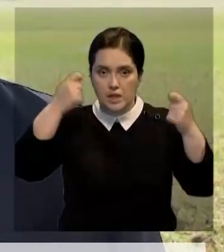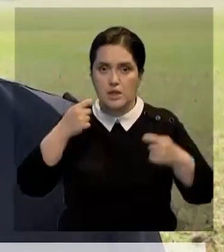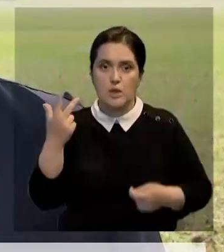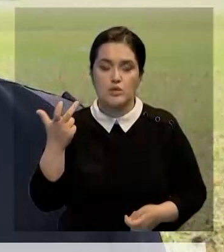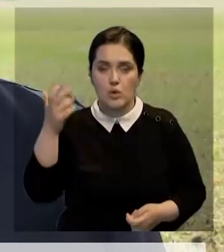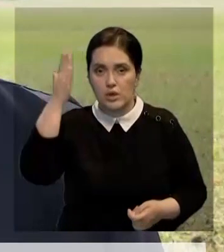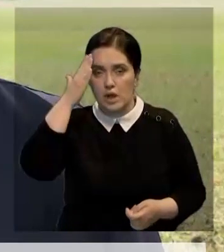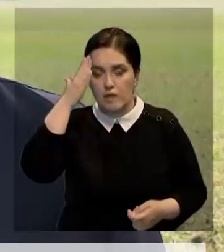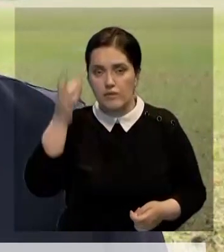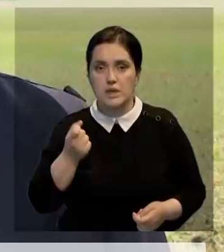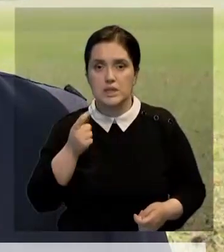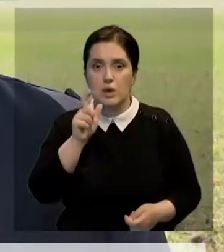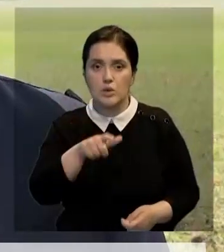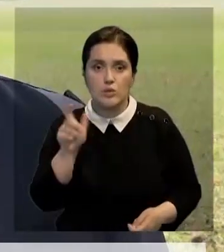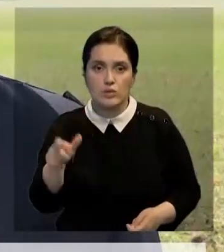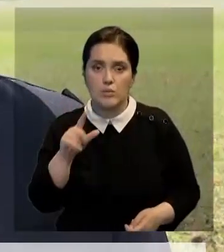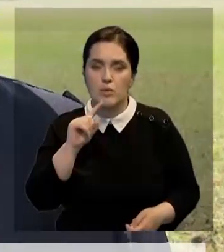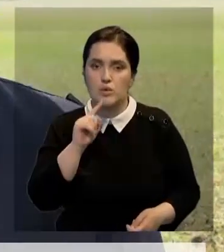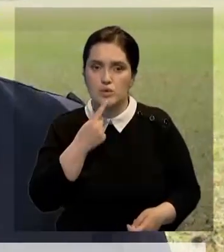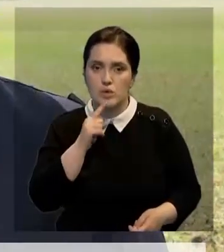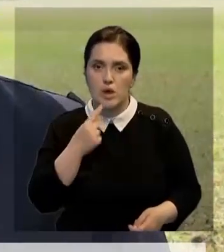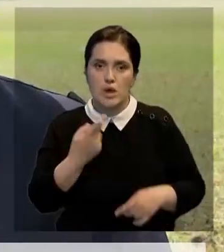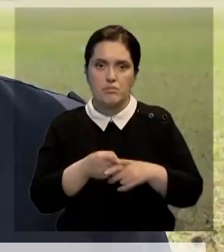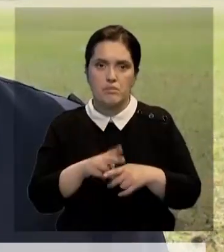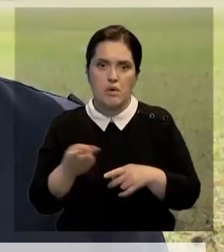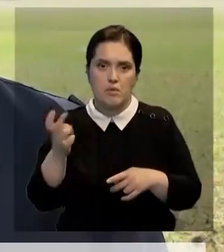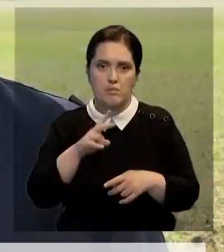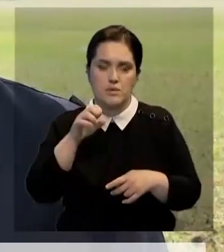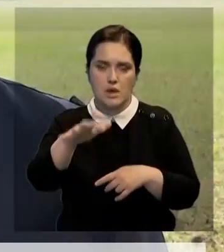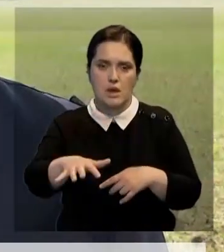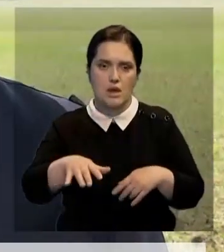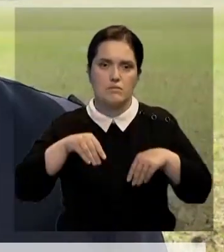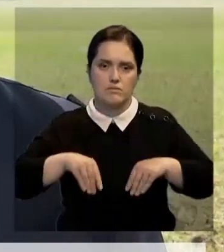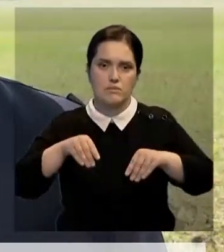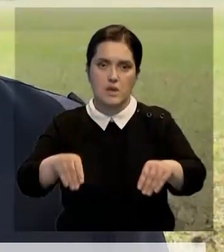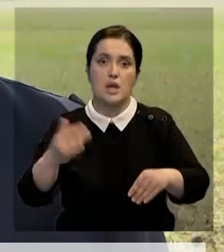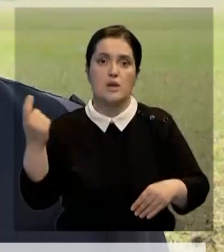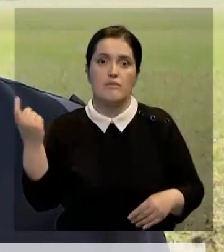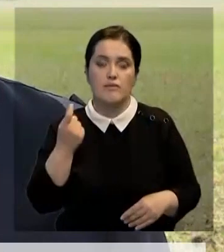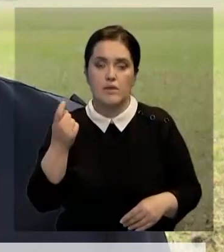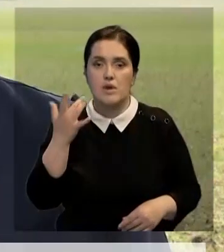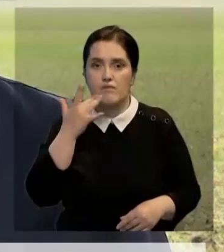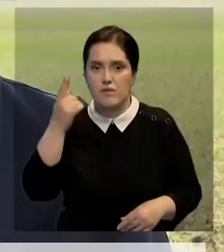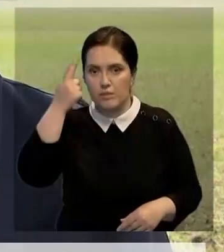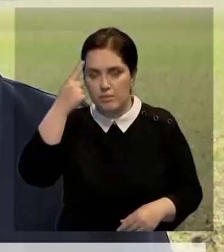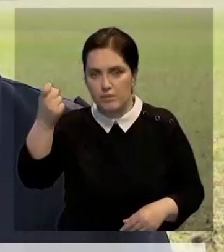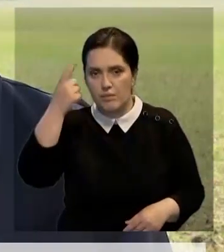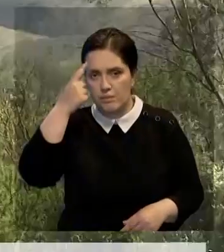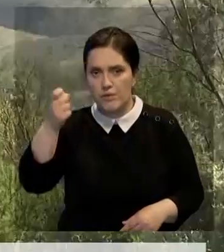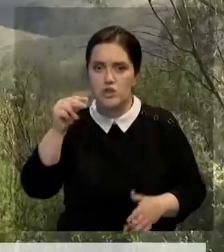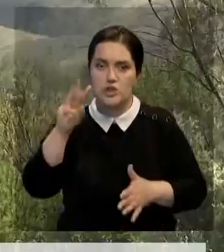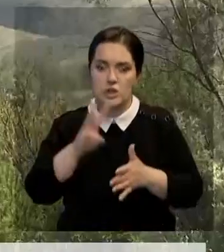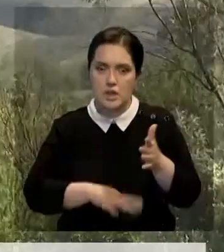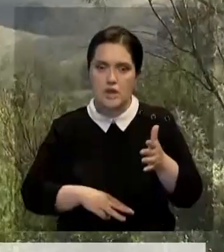голов. Даже нескольким людям сложно пасти их. Все равно заходят на пашни, потому что негде больше пастись. А их владельцы постоянно делают предупреждения, угрожают